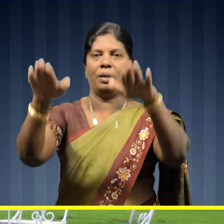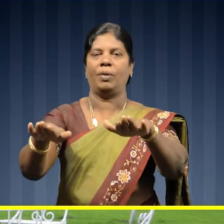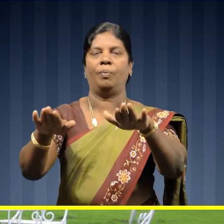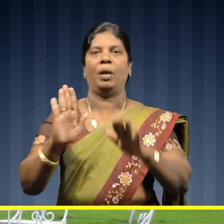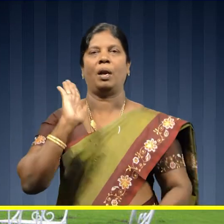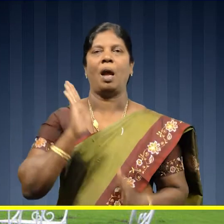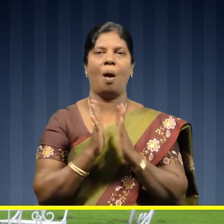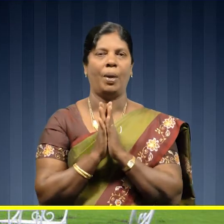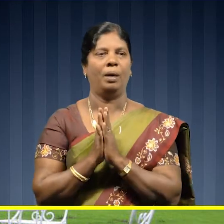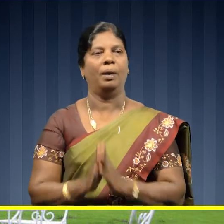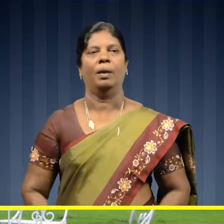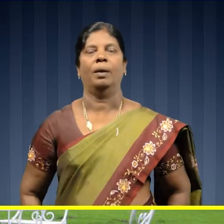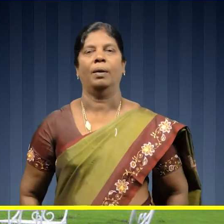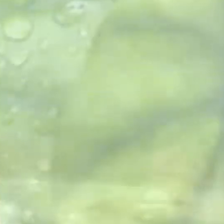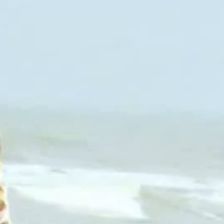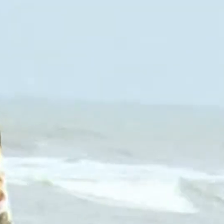உங்களை ஆசீர்வதிப்பாராக.